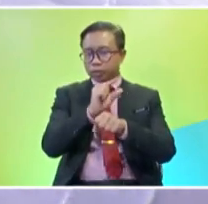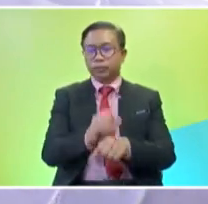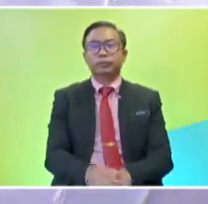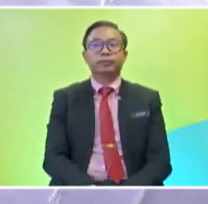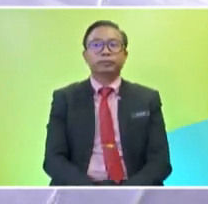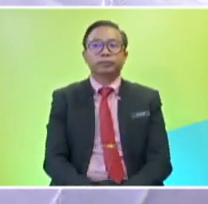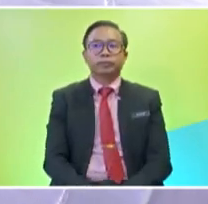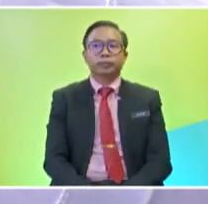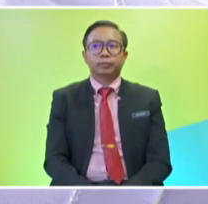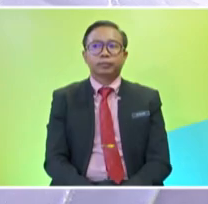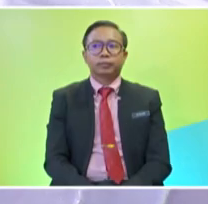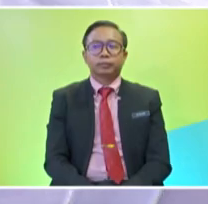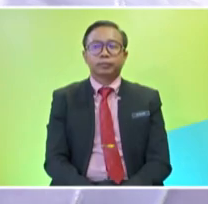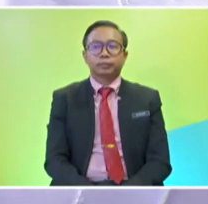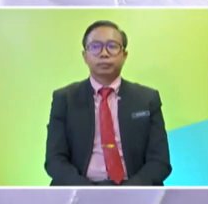oke